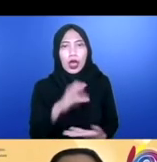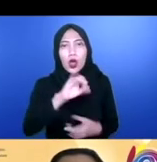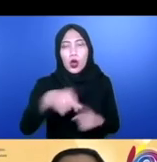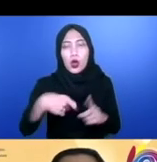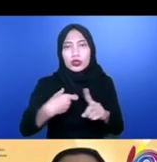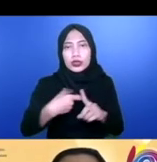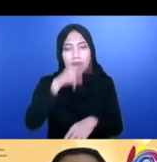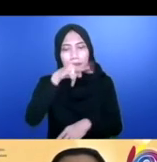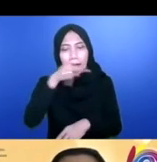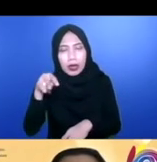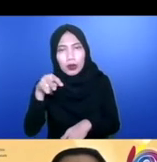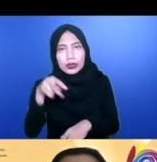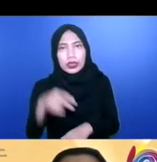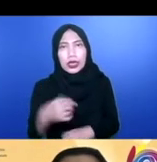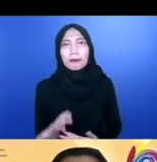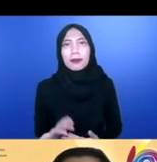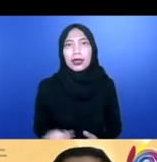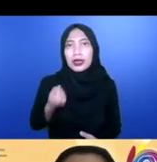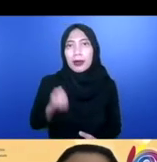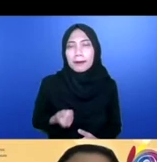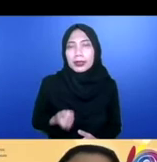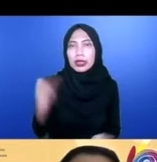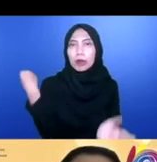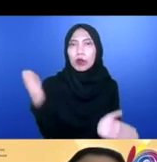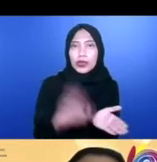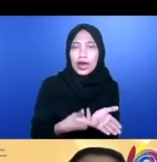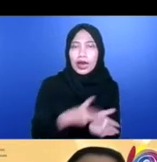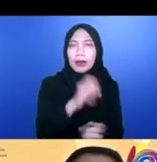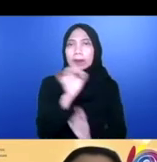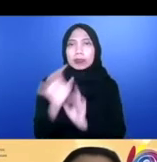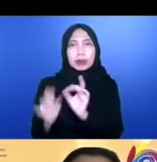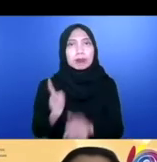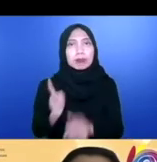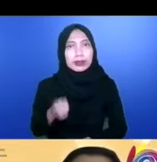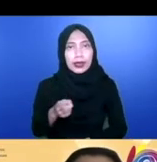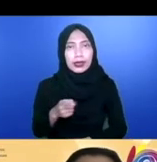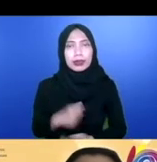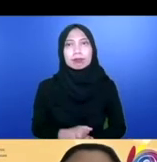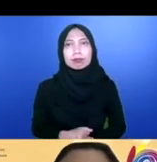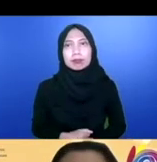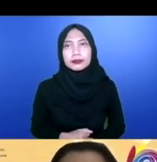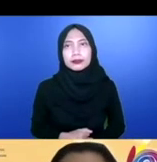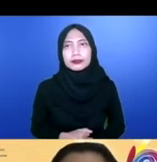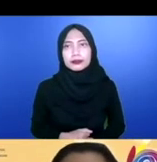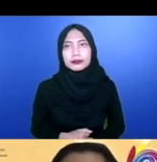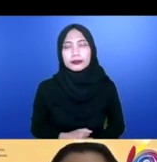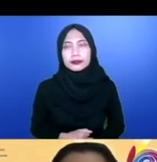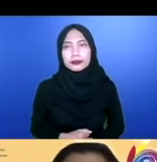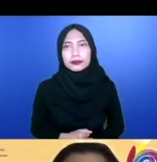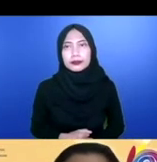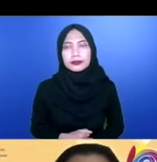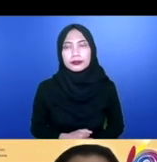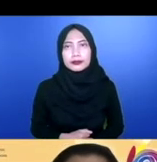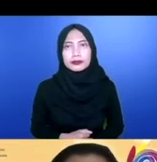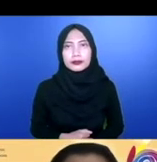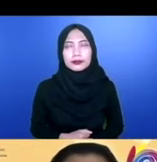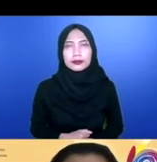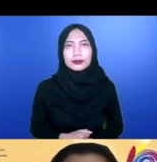modal, bagaimana perbankan, perasuransian. Ini yang saya sebutkan tadi ya, secara terus-menerus tersedia.